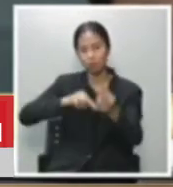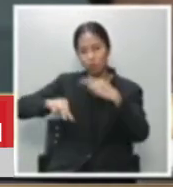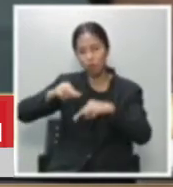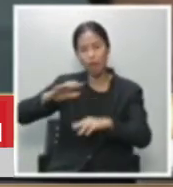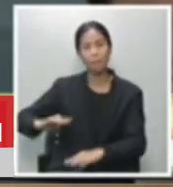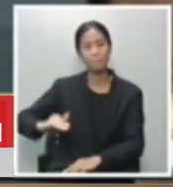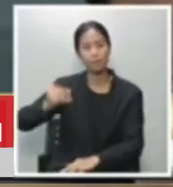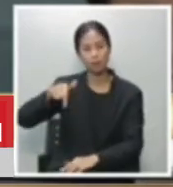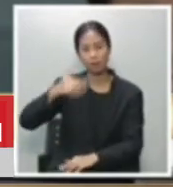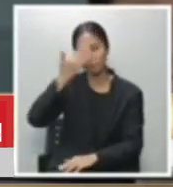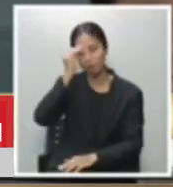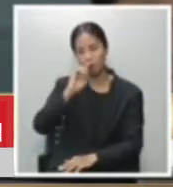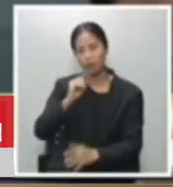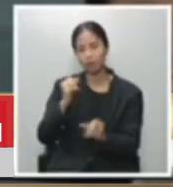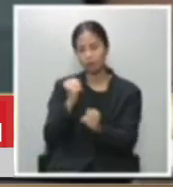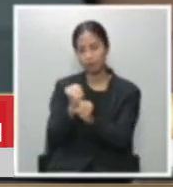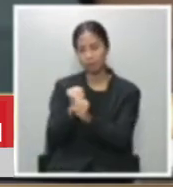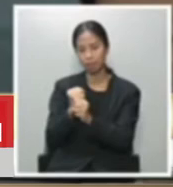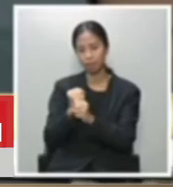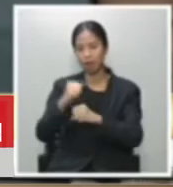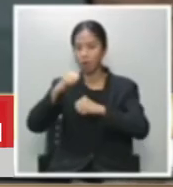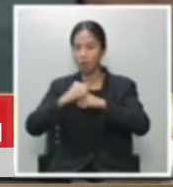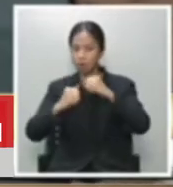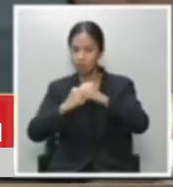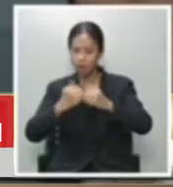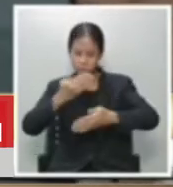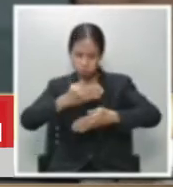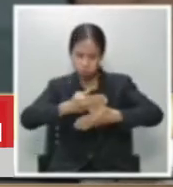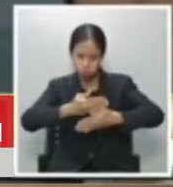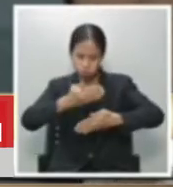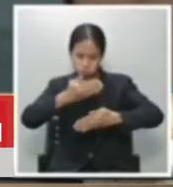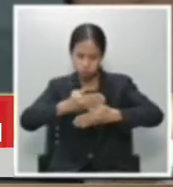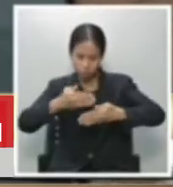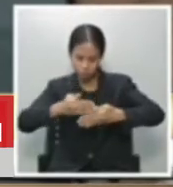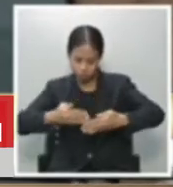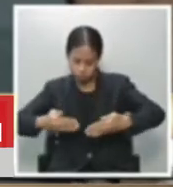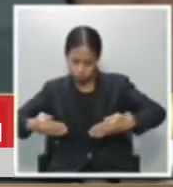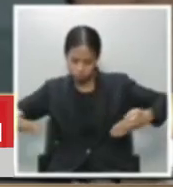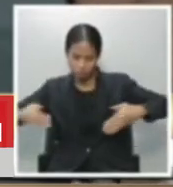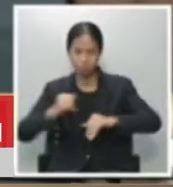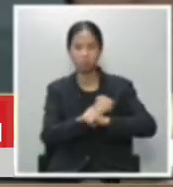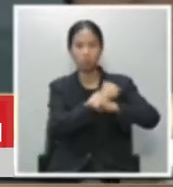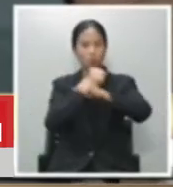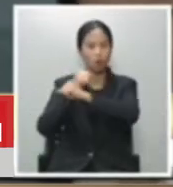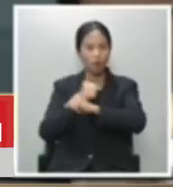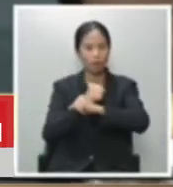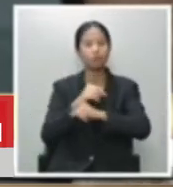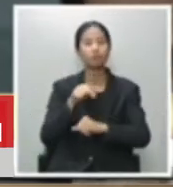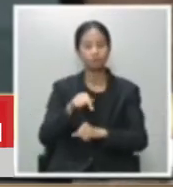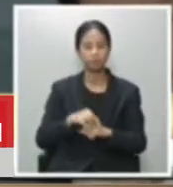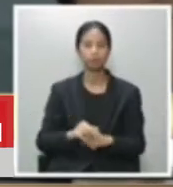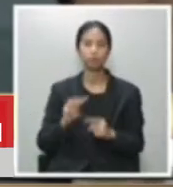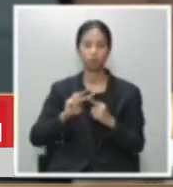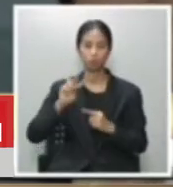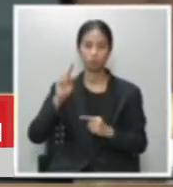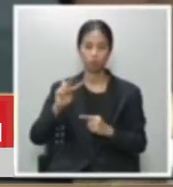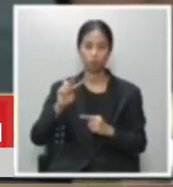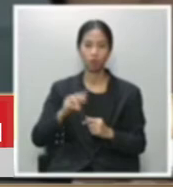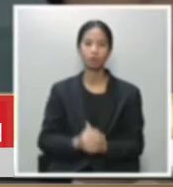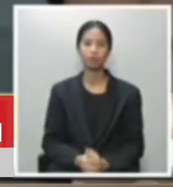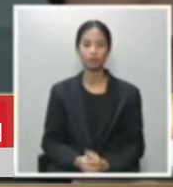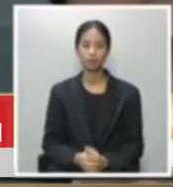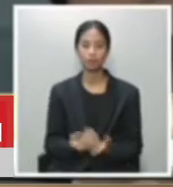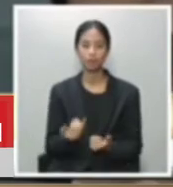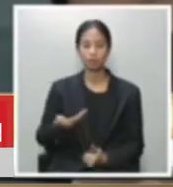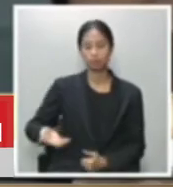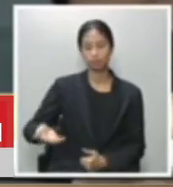เพื่อดำเนินการก่อสร้างเขื่อนป้องกันตลิ่งกั้นแม่น้ำเลยโดยเร่งด่วนครับเรื่องที่สองครับเพื่อให้พี่น้